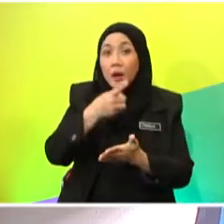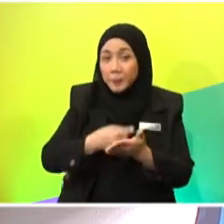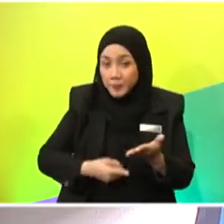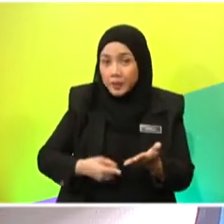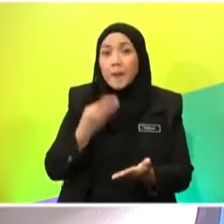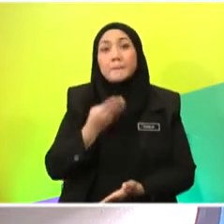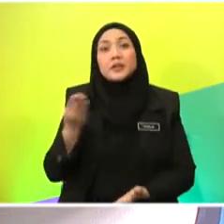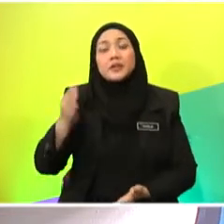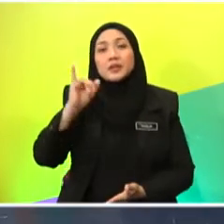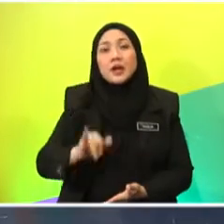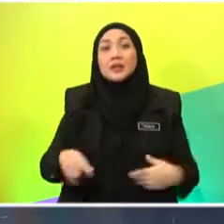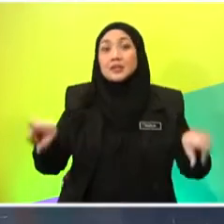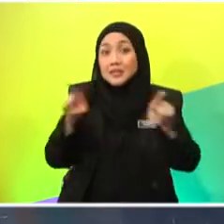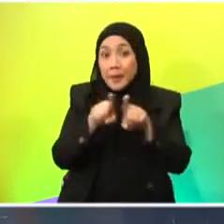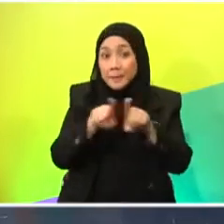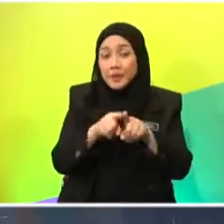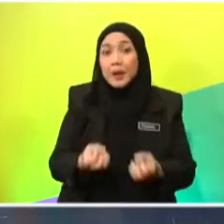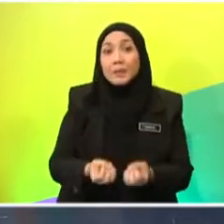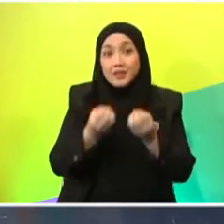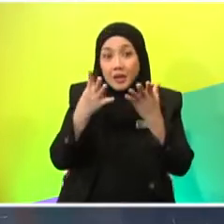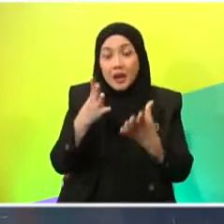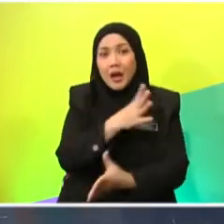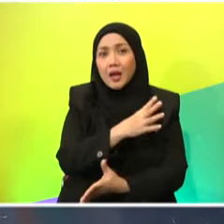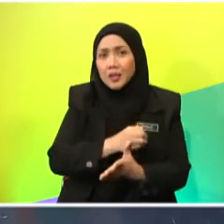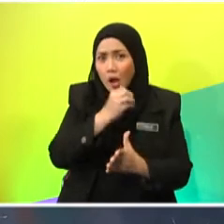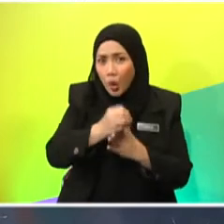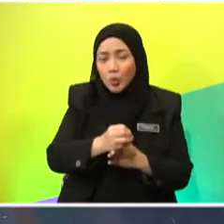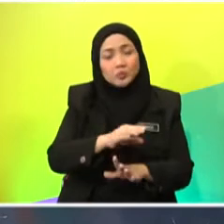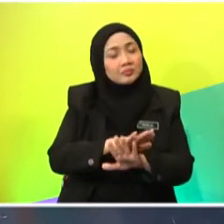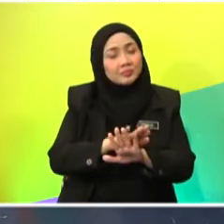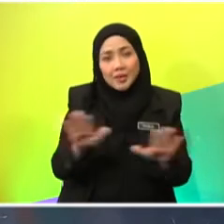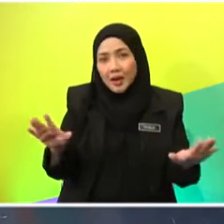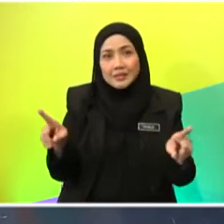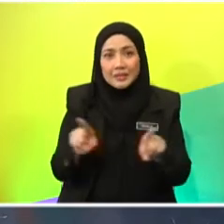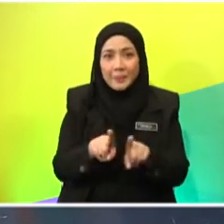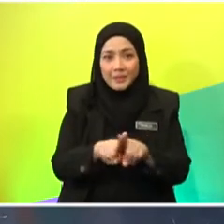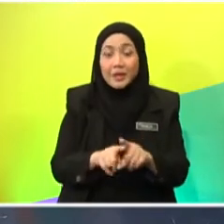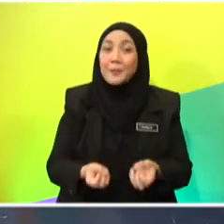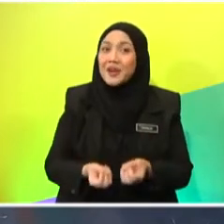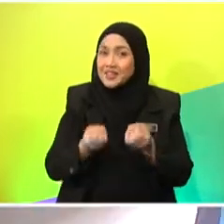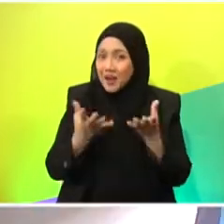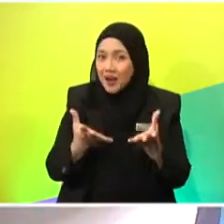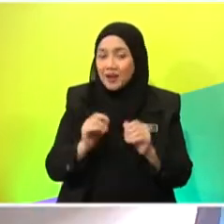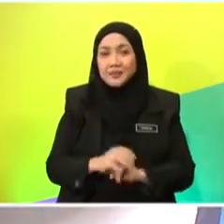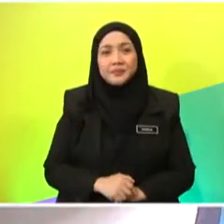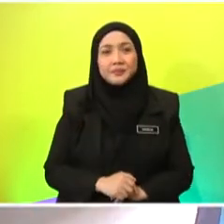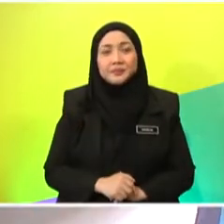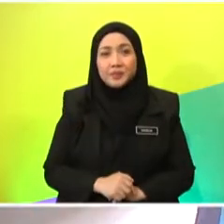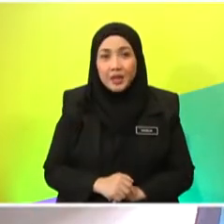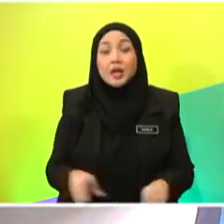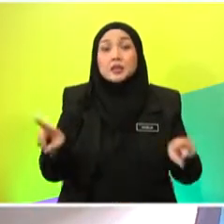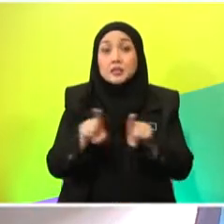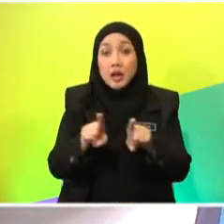banyak atau tidak Oh tadi dikenang lagi banyak disucikan Eh sekarang kita tengok banyak kita sama hanya